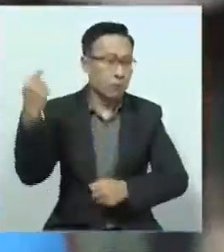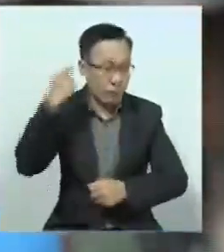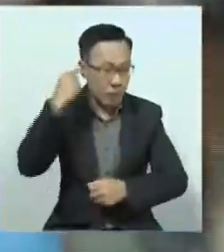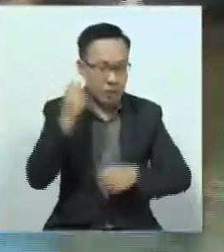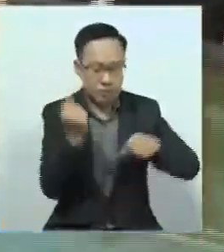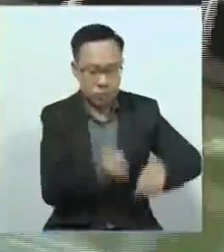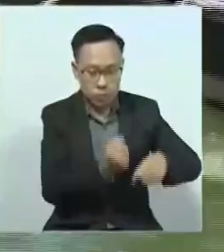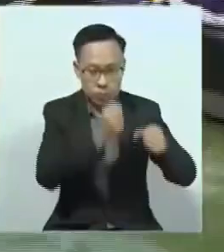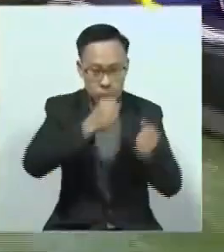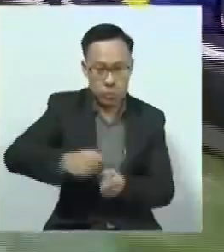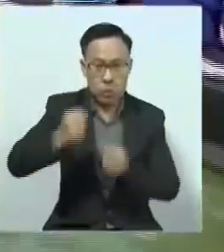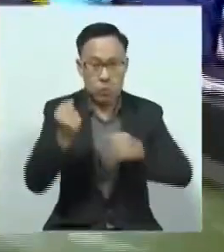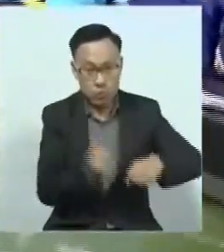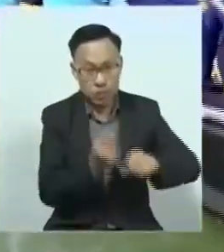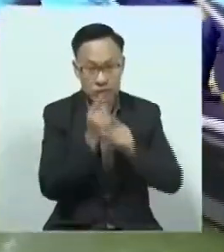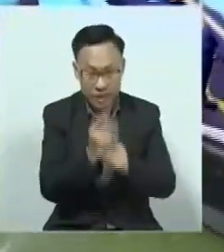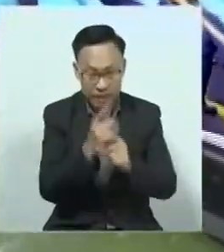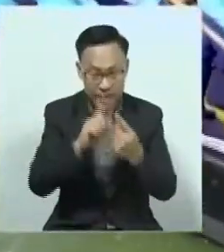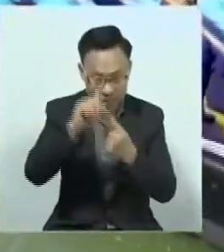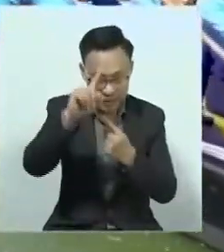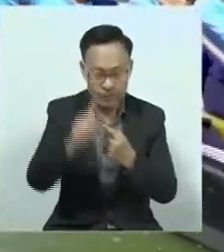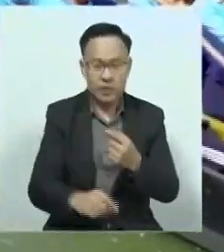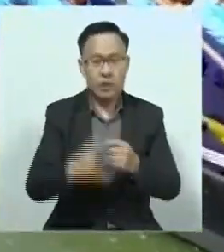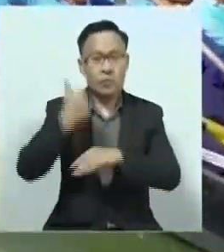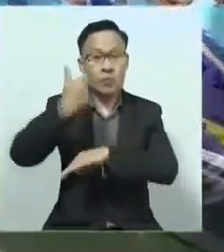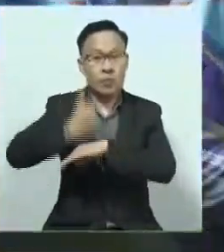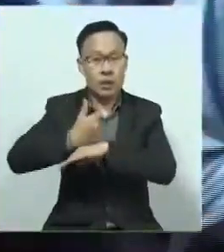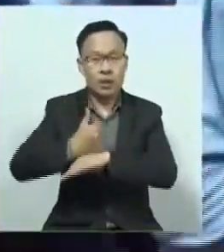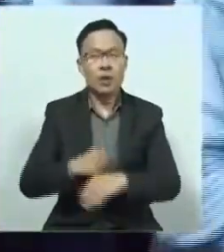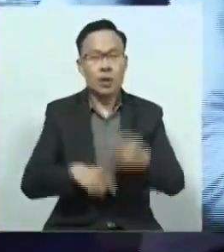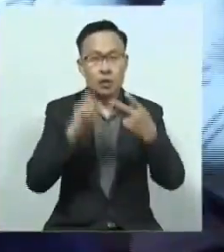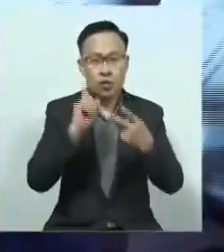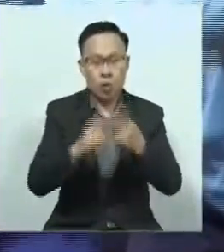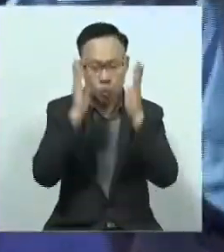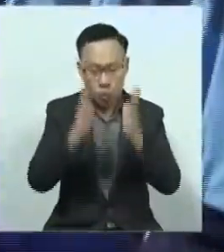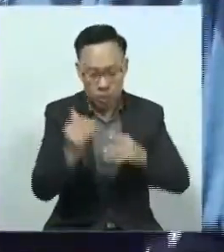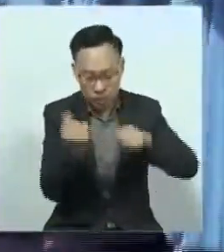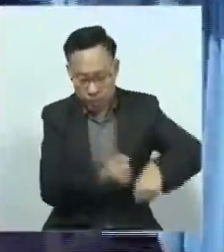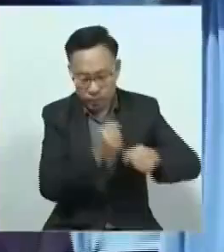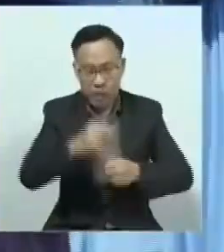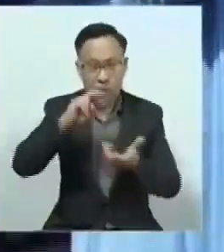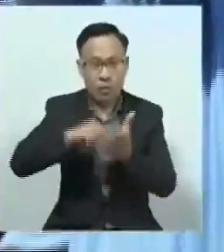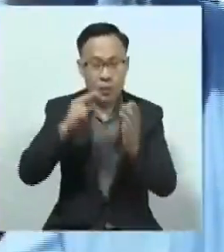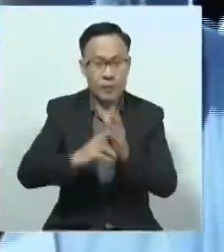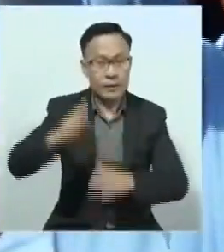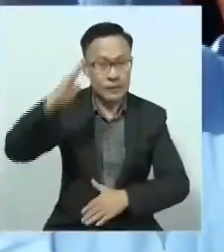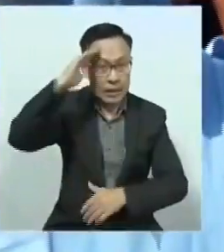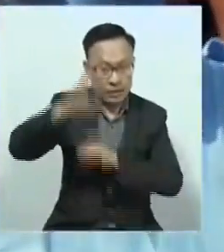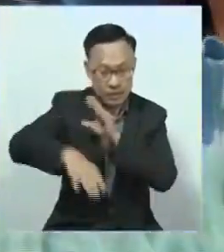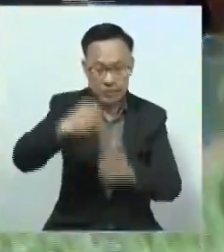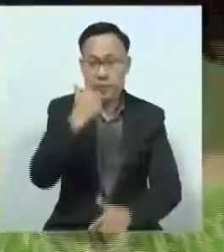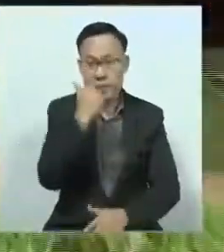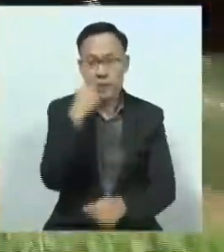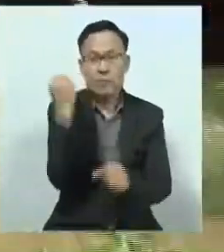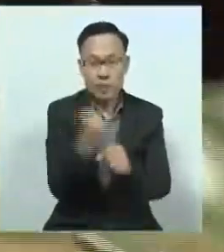2ก็คือพลพายพวกนี้เป็นทหารกองประจำการหรือแล้วได้ยังไงคือพลทหารพ